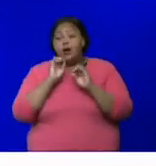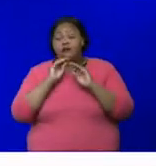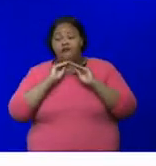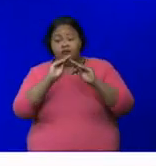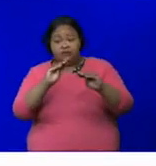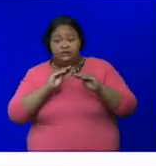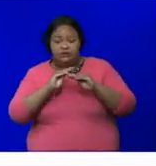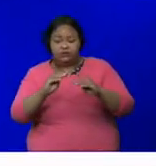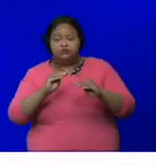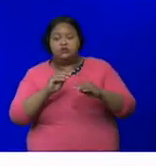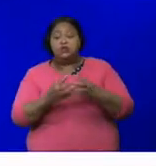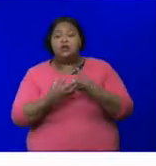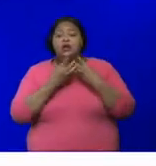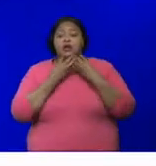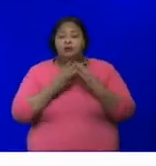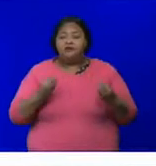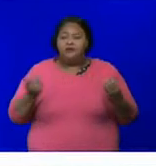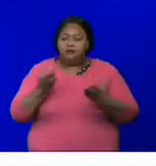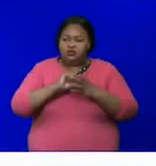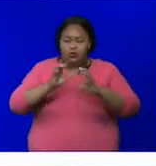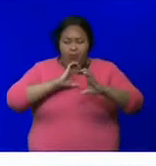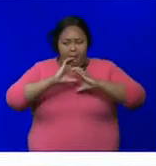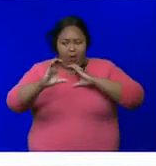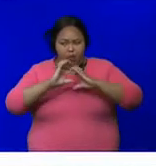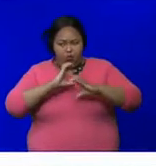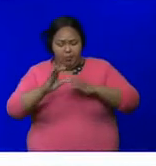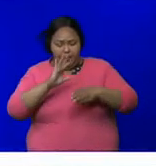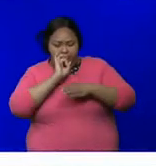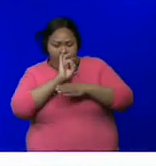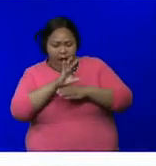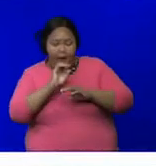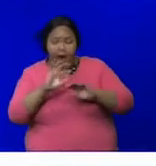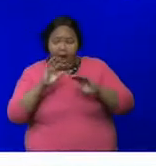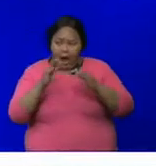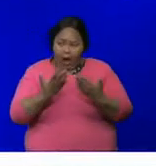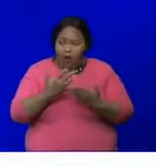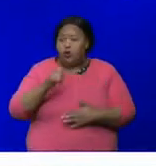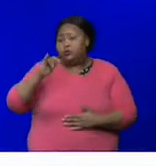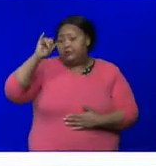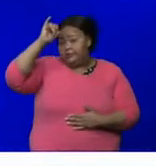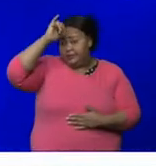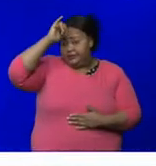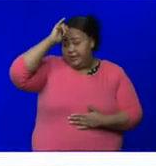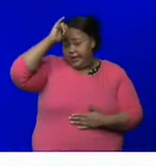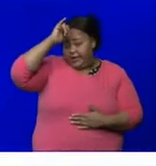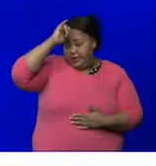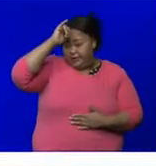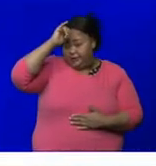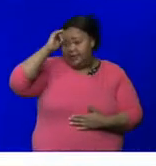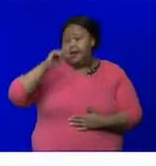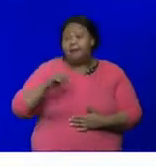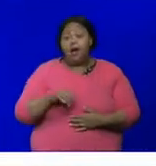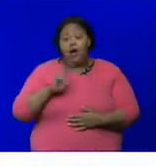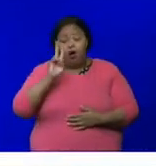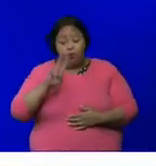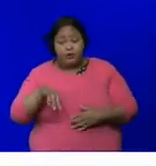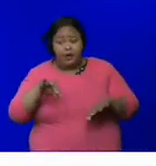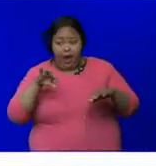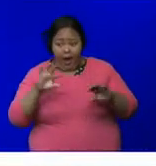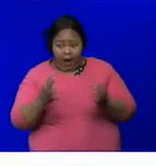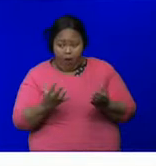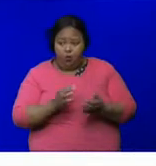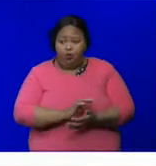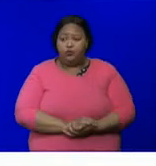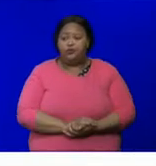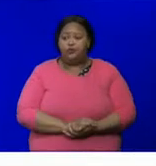kude bawade emakhono labanawo. Umhloli wemakhono Themsile Hlophe uthi loku